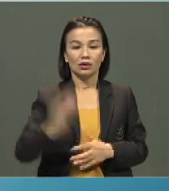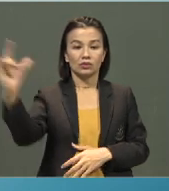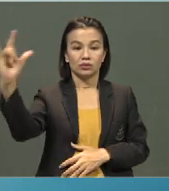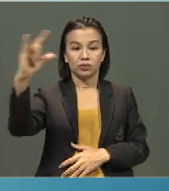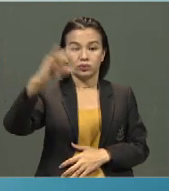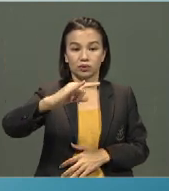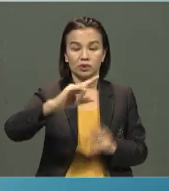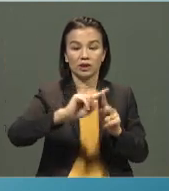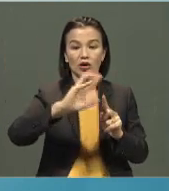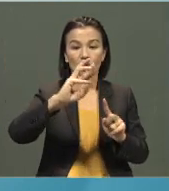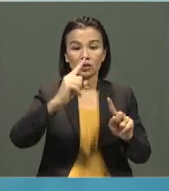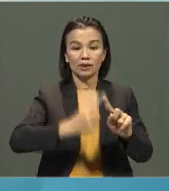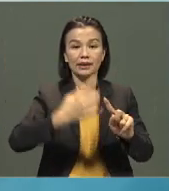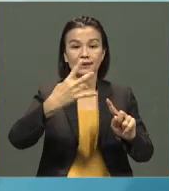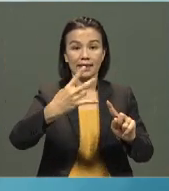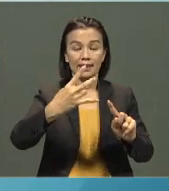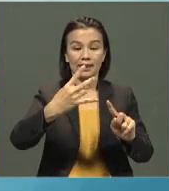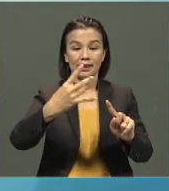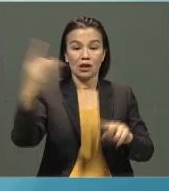นายทหารและลูกเหลือชุดนี้เดินทางเข้ามาเนี่ยนะครับผมเอาทำลายมาให้ดูเลยละกันนะครับเพราะว่าจะโยงไปกับการสอบสวนชุดนี้ที่เข้ามาก็คือวันที่6